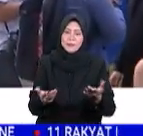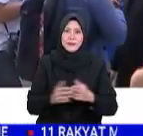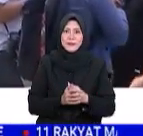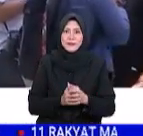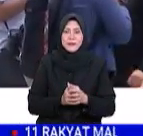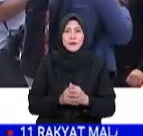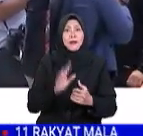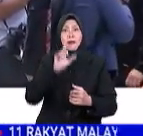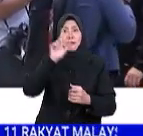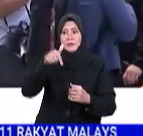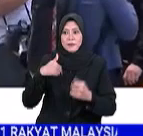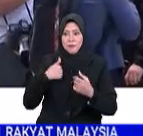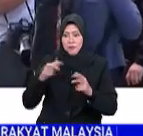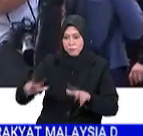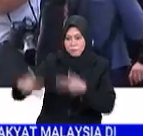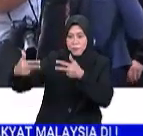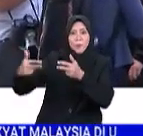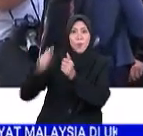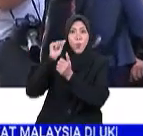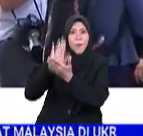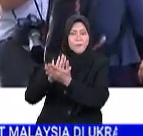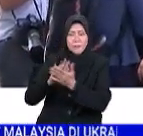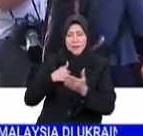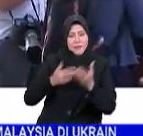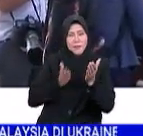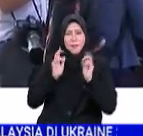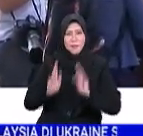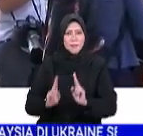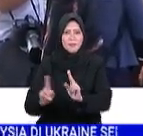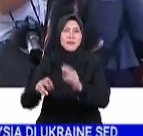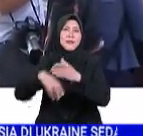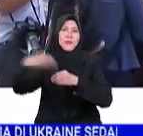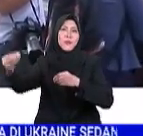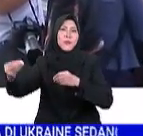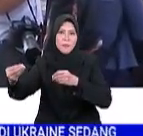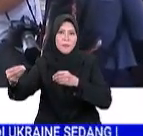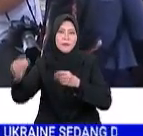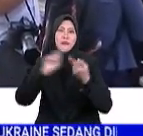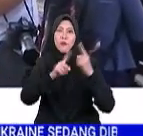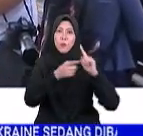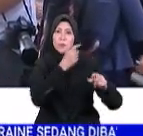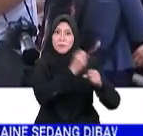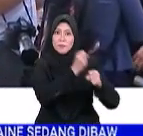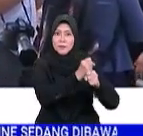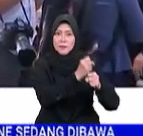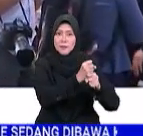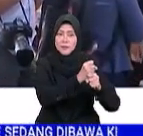Masa tengah visi tu terus keluar, saya punya rakan-rakan kerja semua